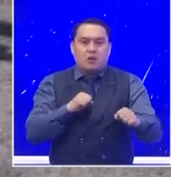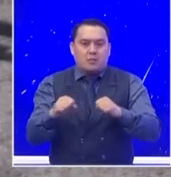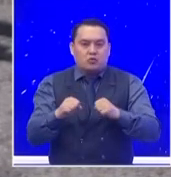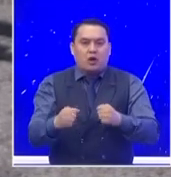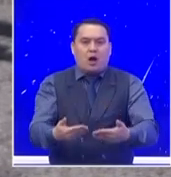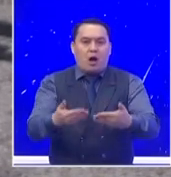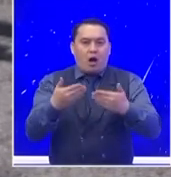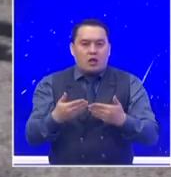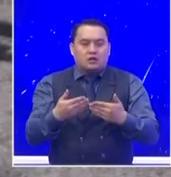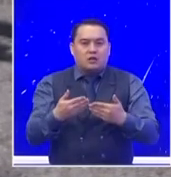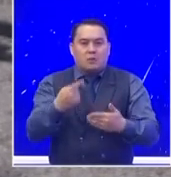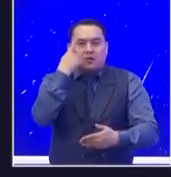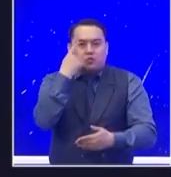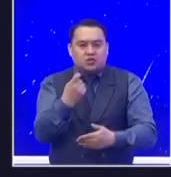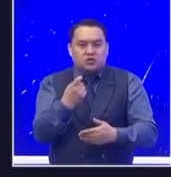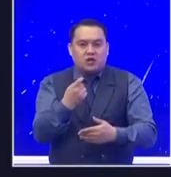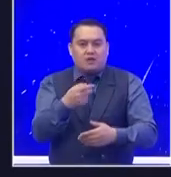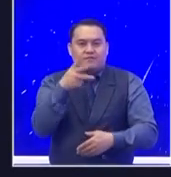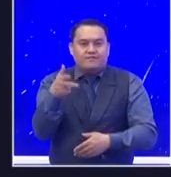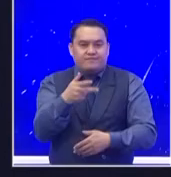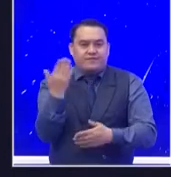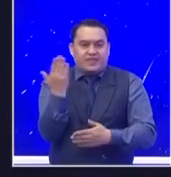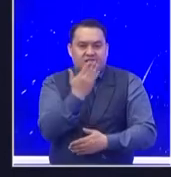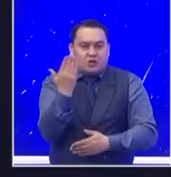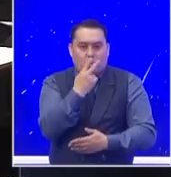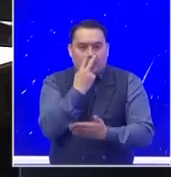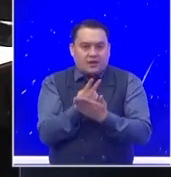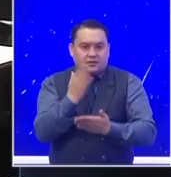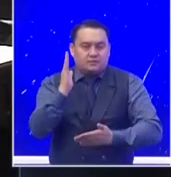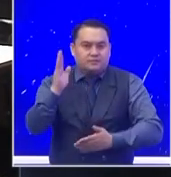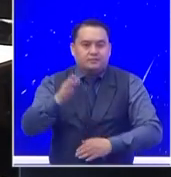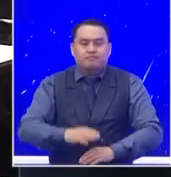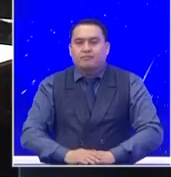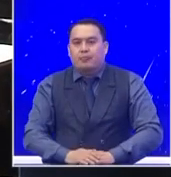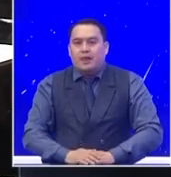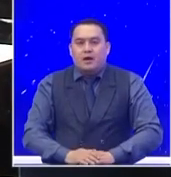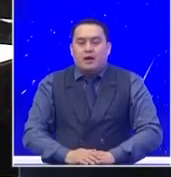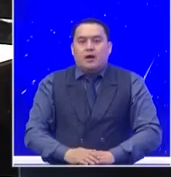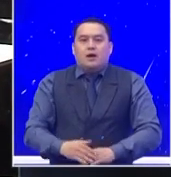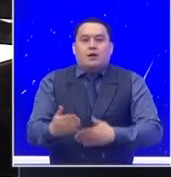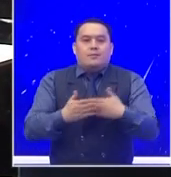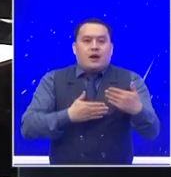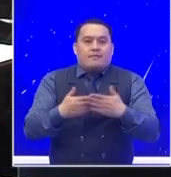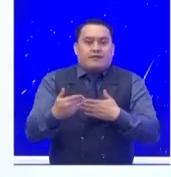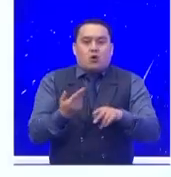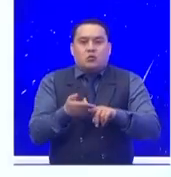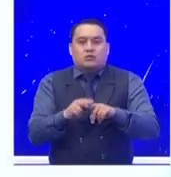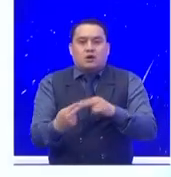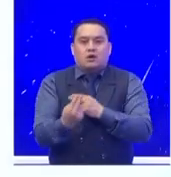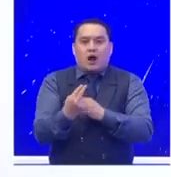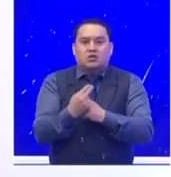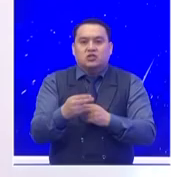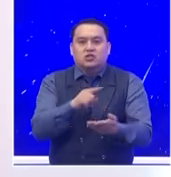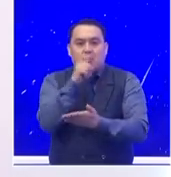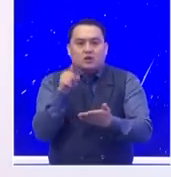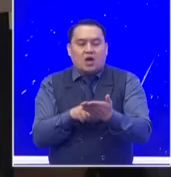лекции, показ видеороликов и так далее. Затем в стенах вуза прошла профилактическая лекция со студентами.